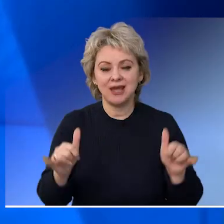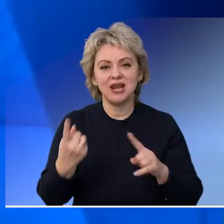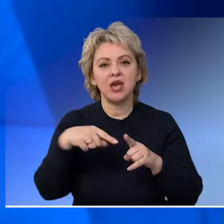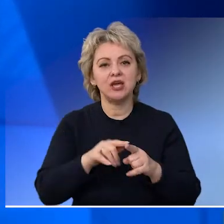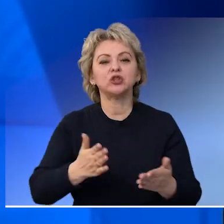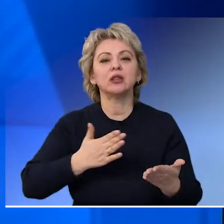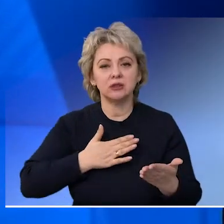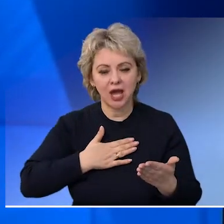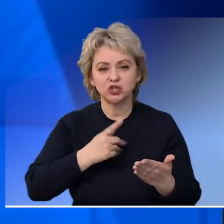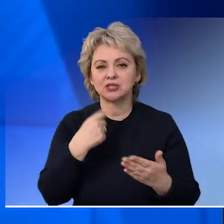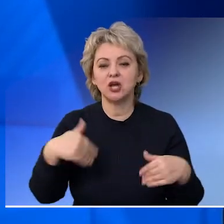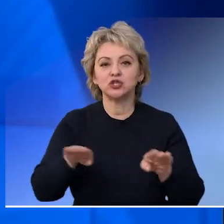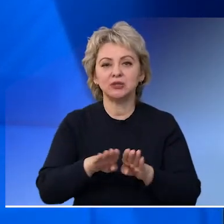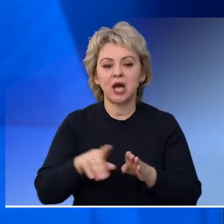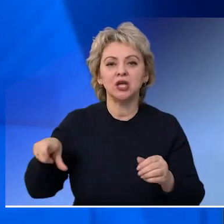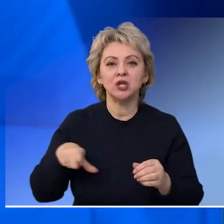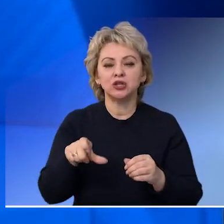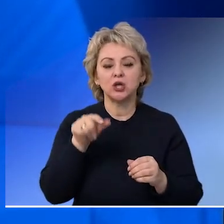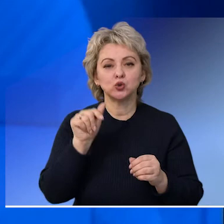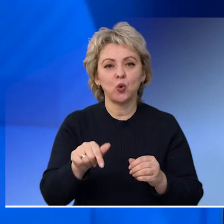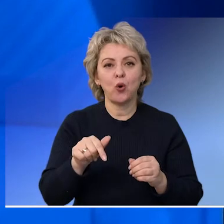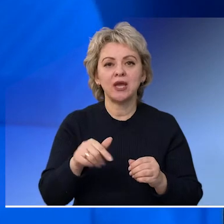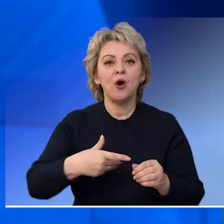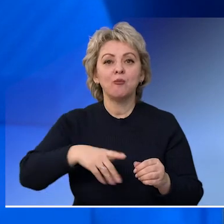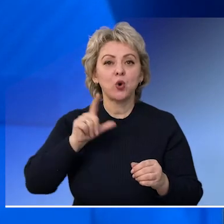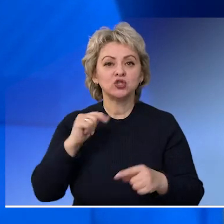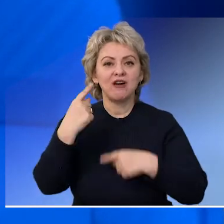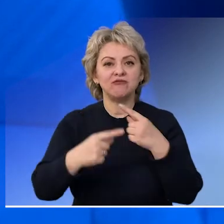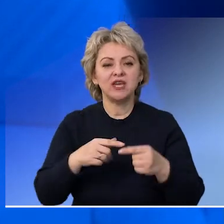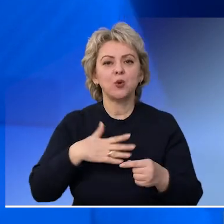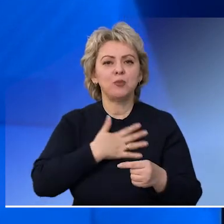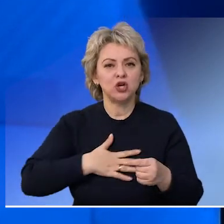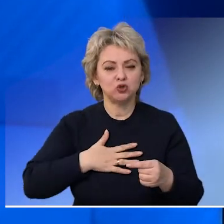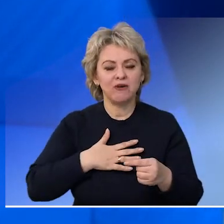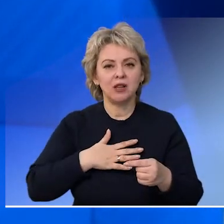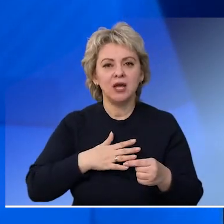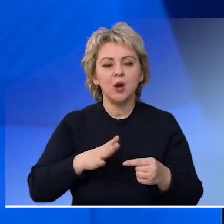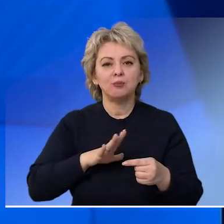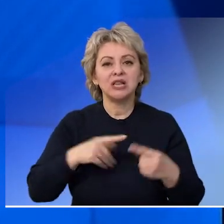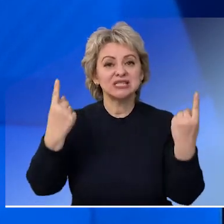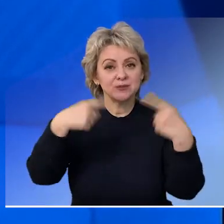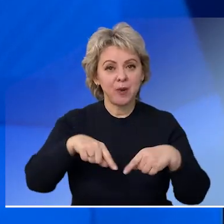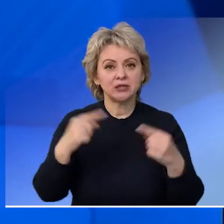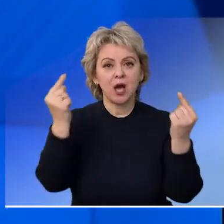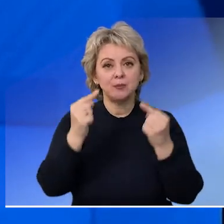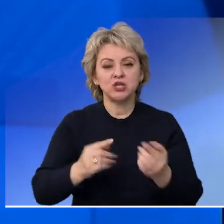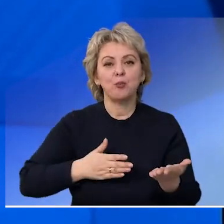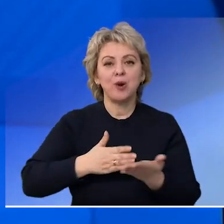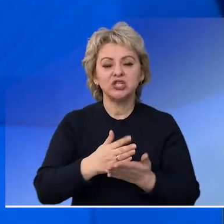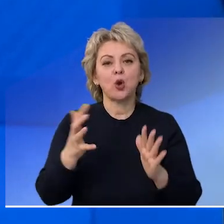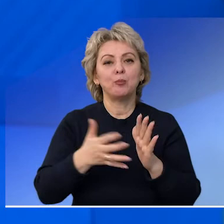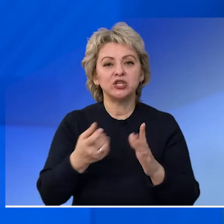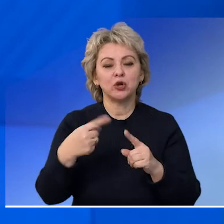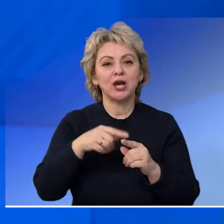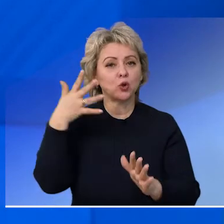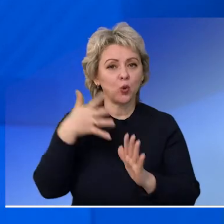– это вот наш, скажем так, донской вид. Да? В конце прошлого века он переживал небольшой спад по определенным